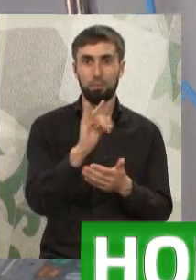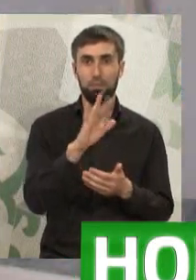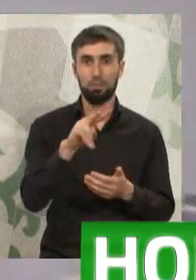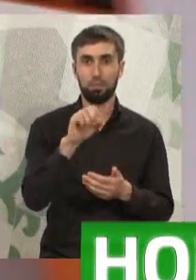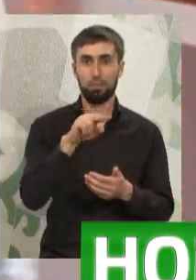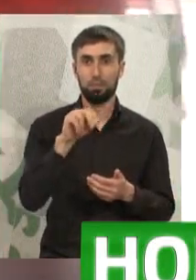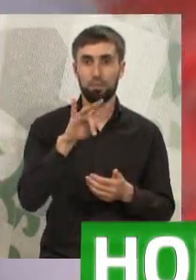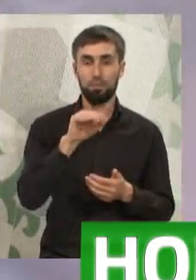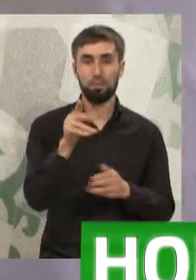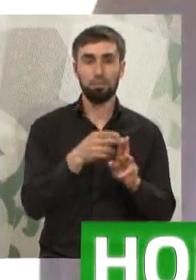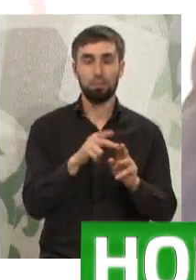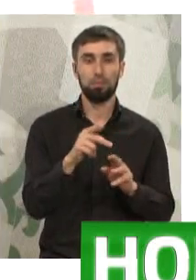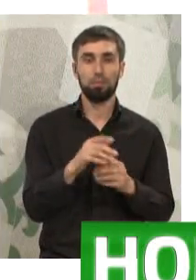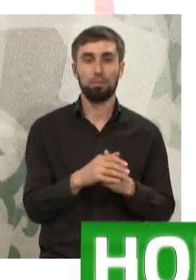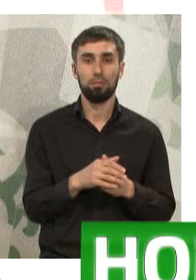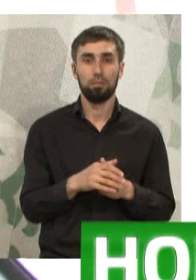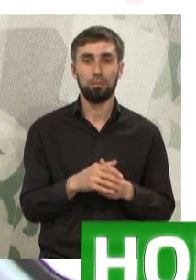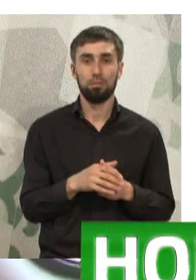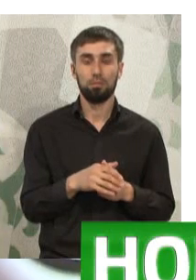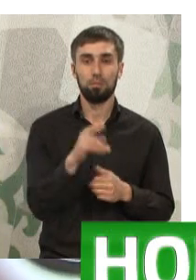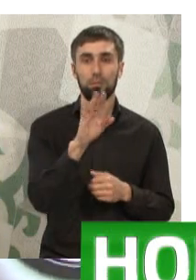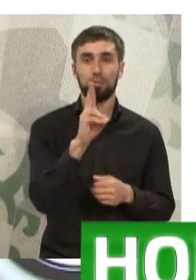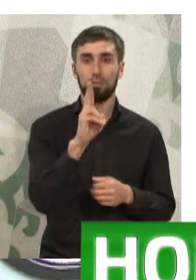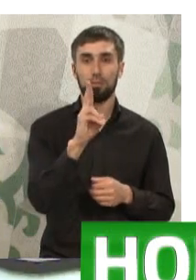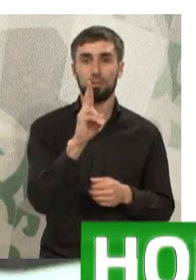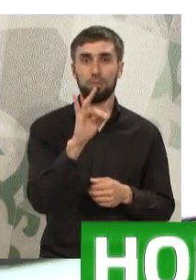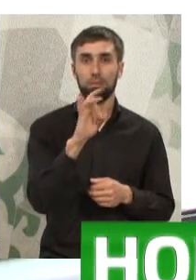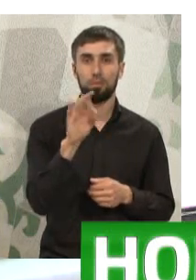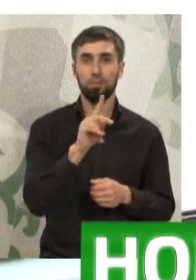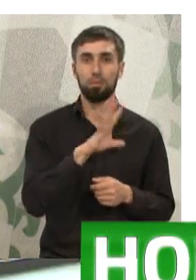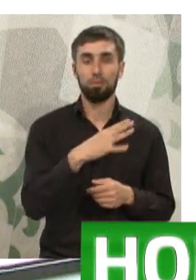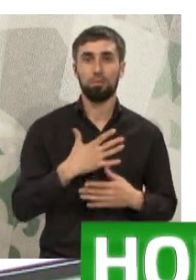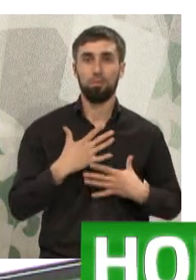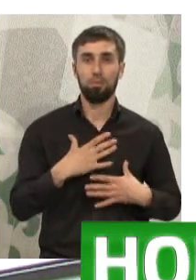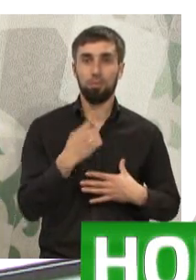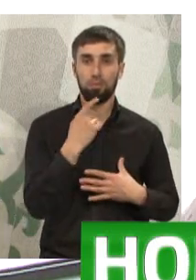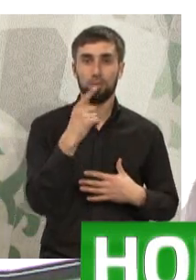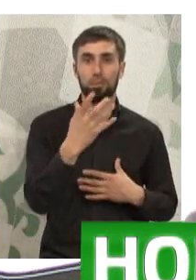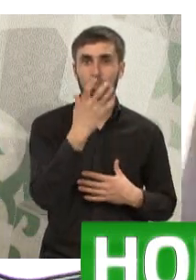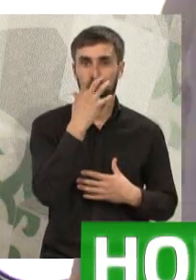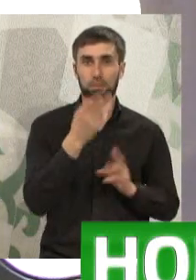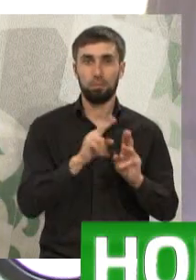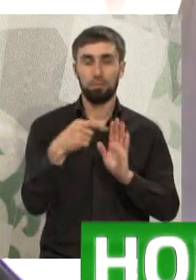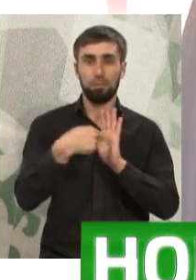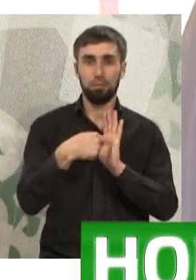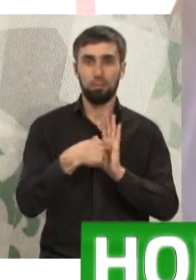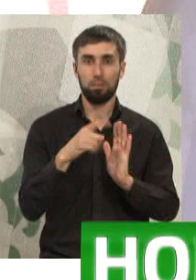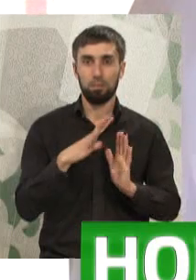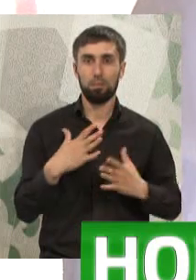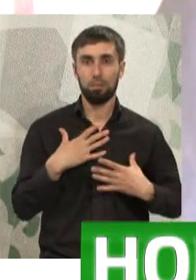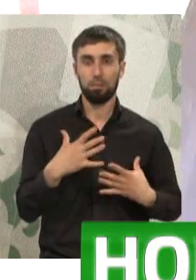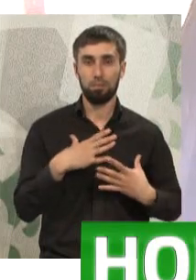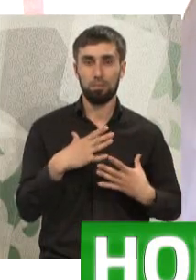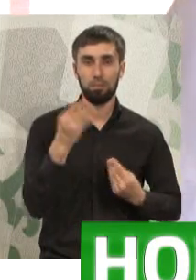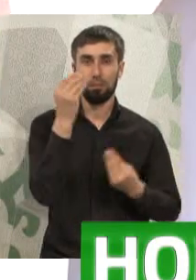ИВЛ-аппарат. Подключаем, вот открывается кислород. У нас все машины снабжены кислородом. Со всем, чем надо,